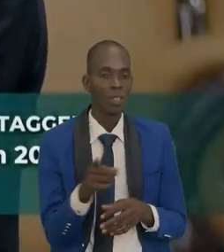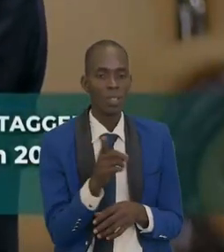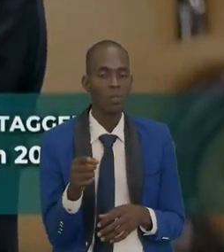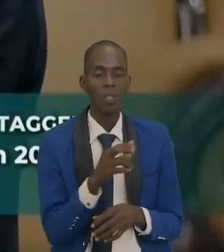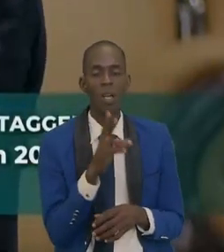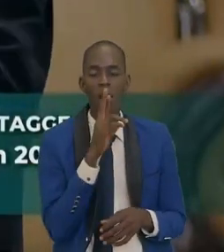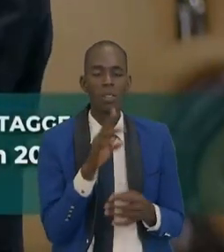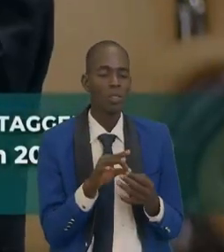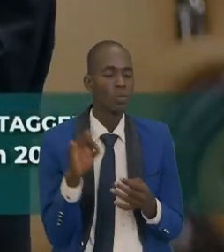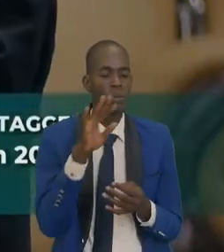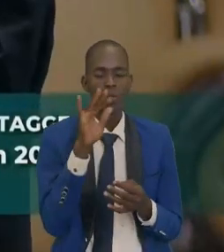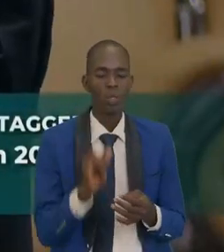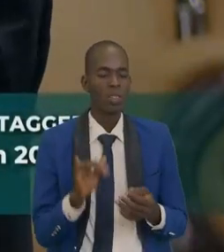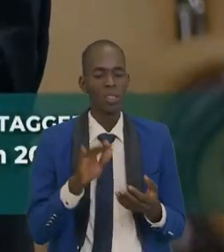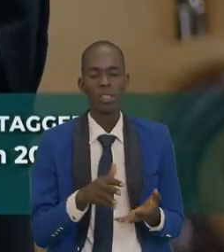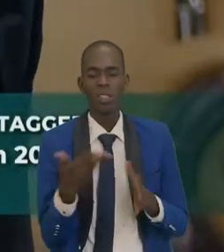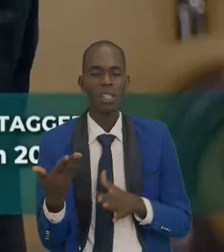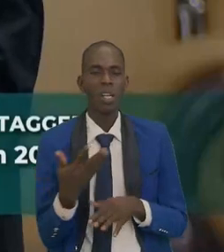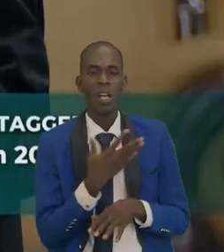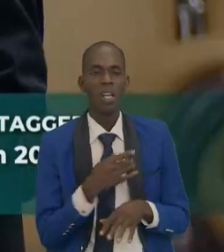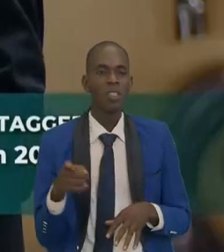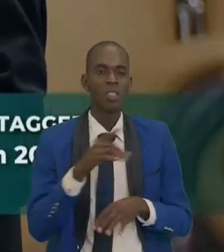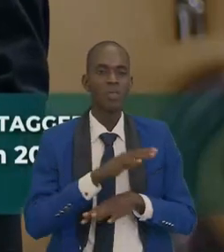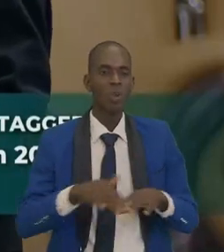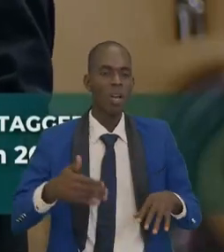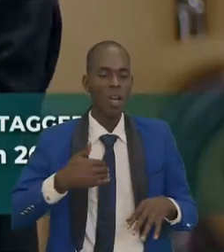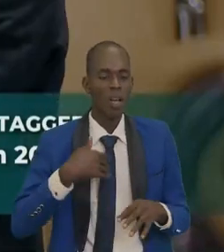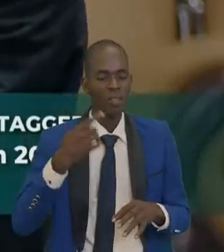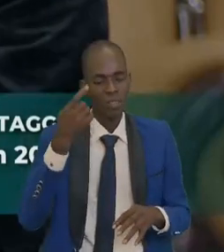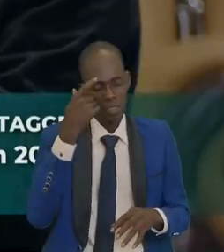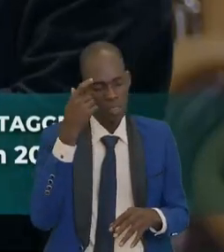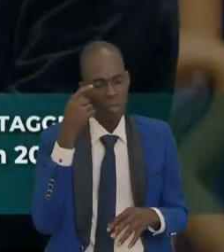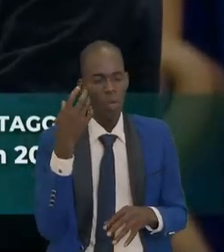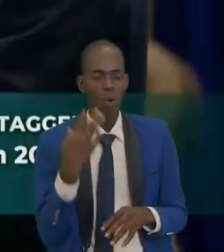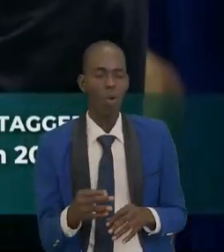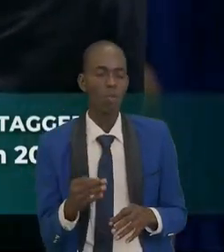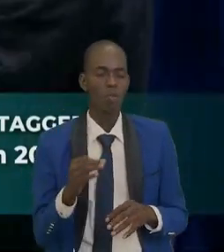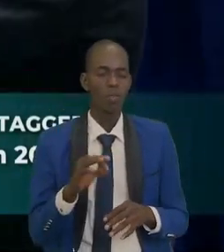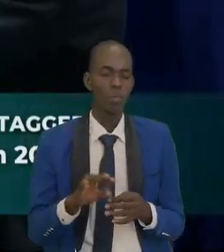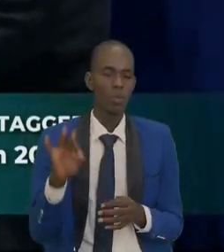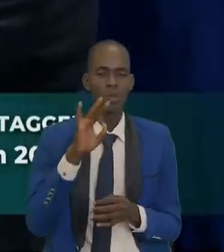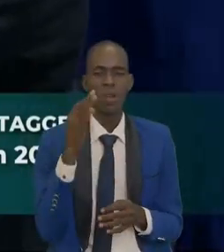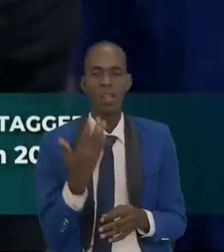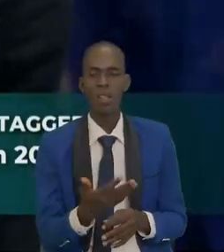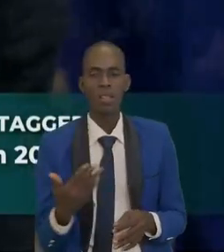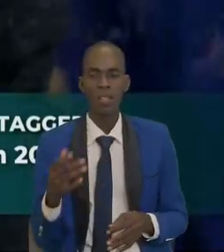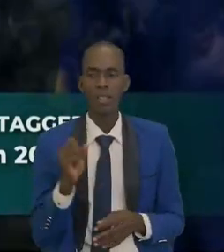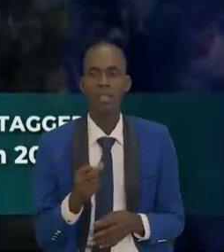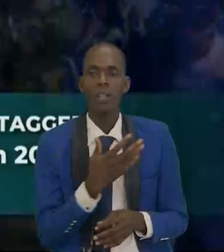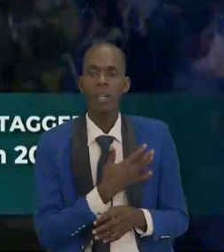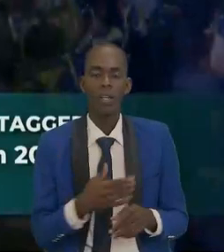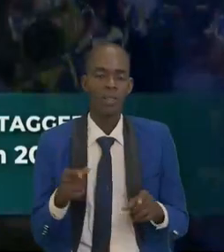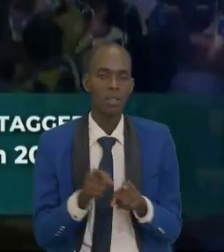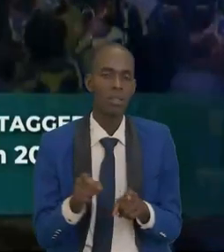Spirituellement, ils sont morts. Ils n'ont aucun sens de spiritualité. Et